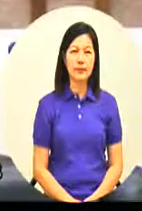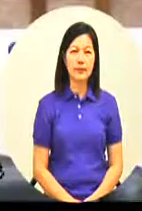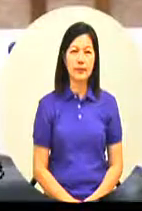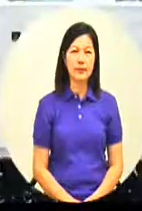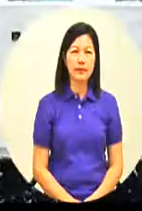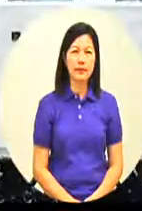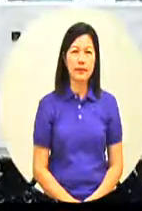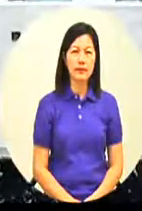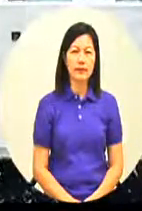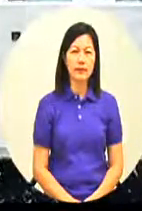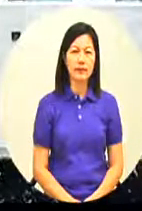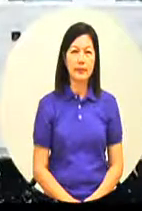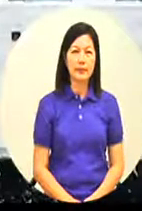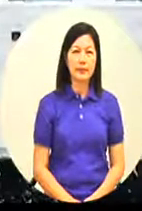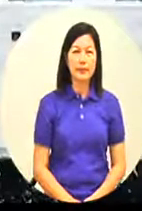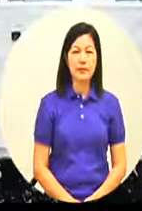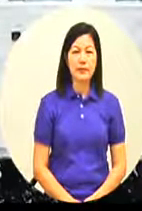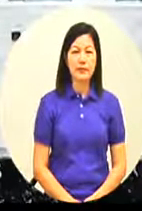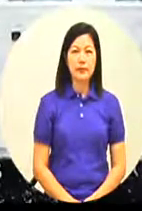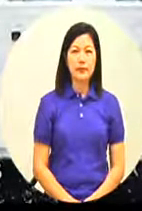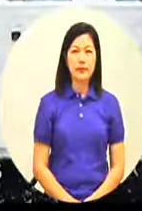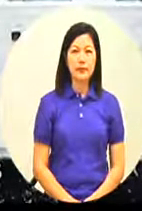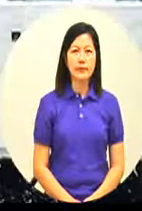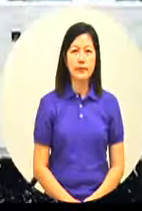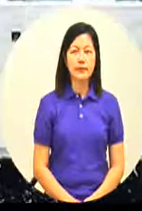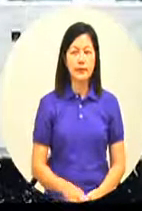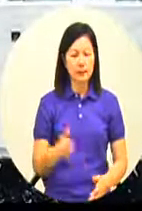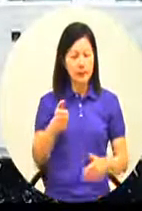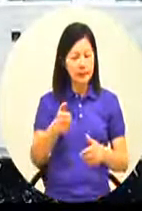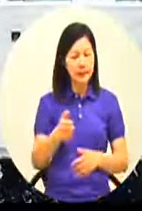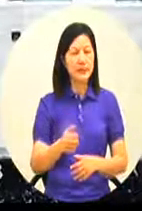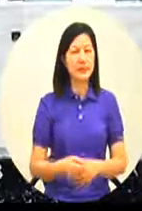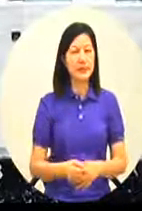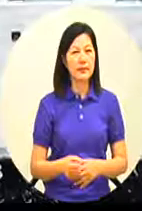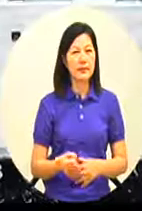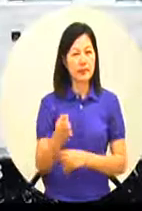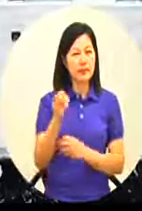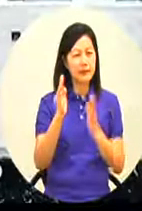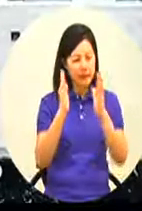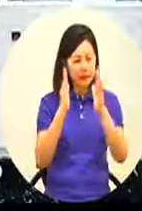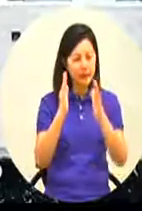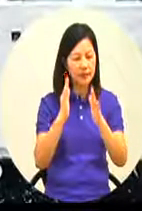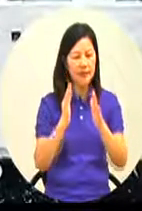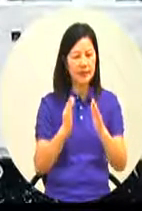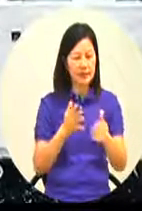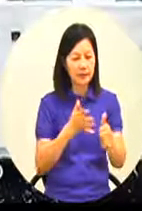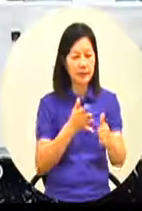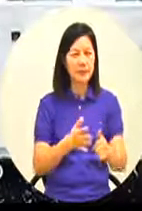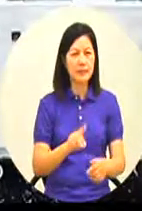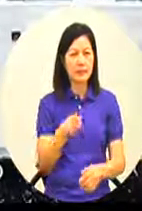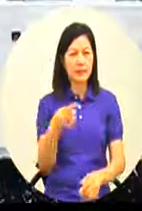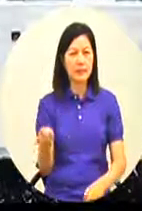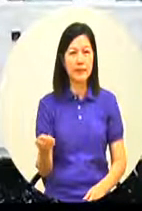谢谢李乔如议员，深入用心的这个执行，谢谢。下一位